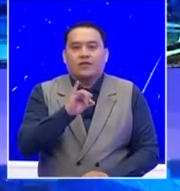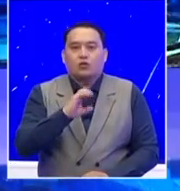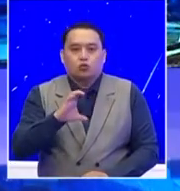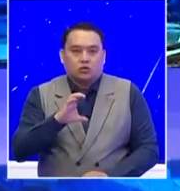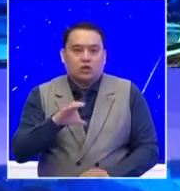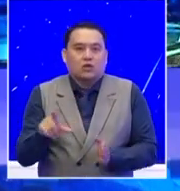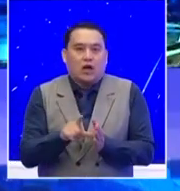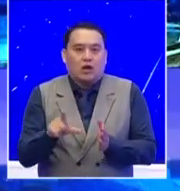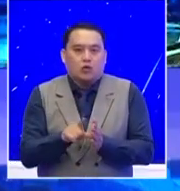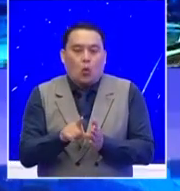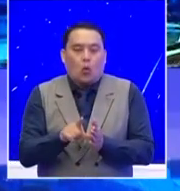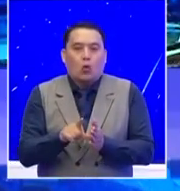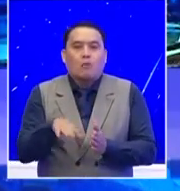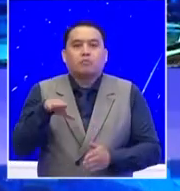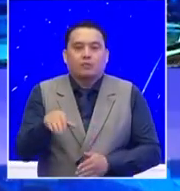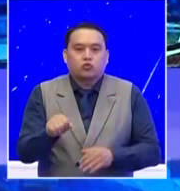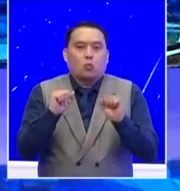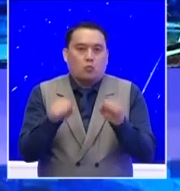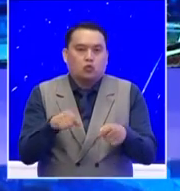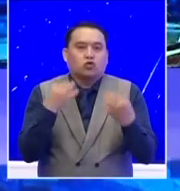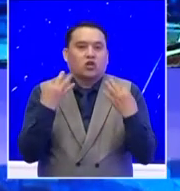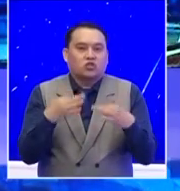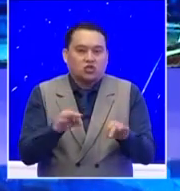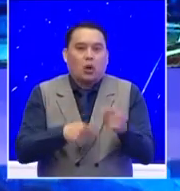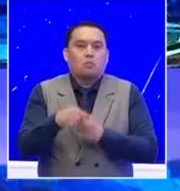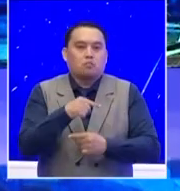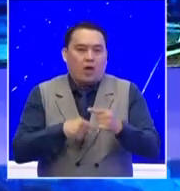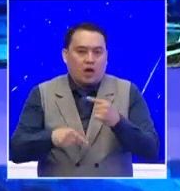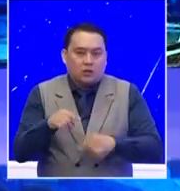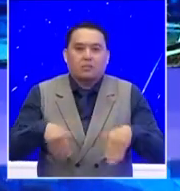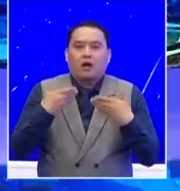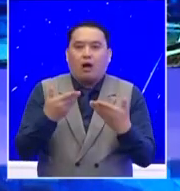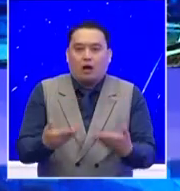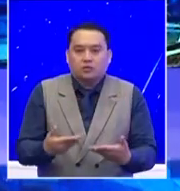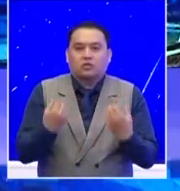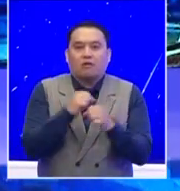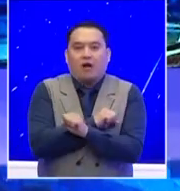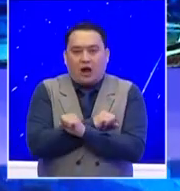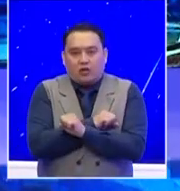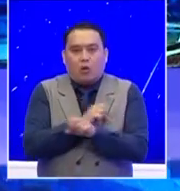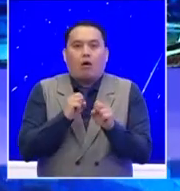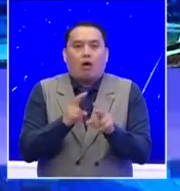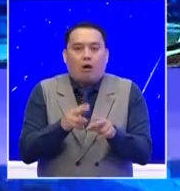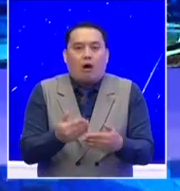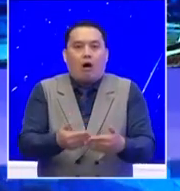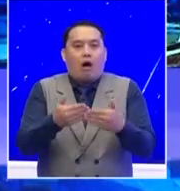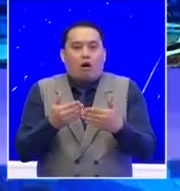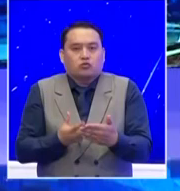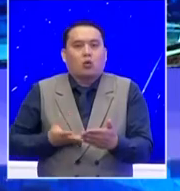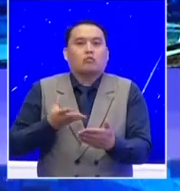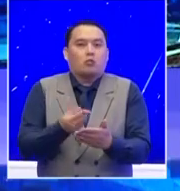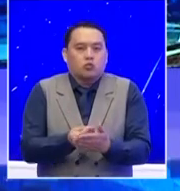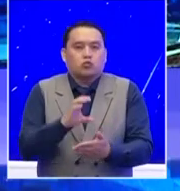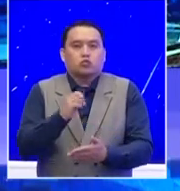вводят налоговые каникулы. Ряду субъектов малого и среднего бизнеса будут предоставлены преференции в виде отсрочек платежей по налогам